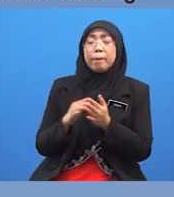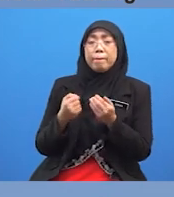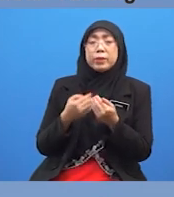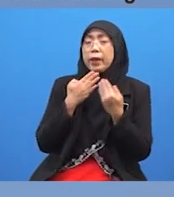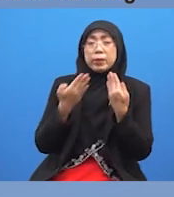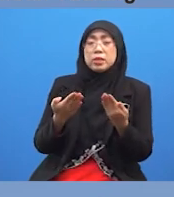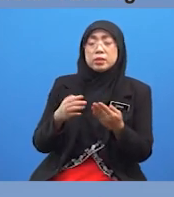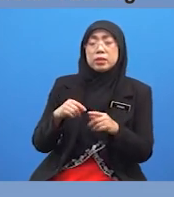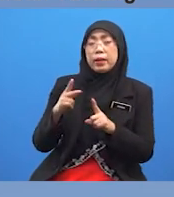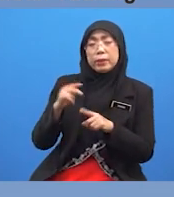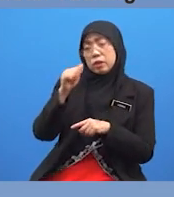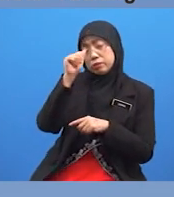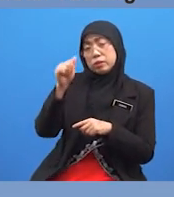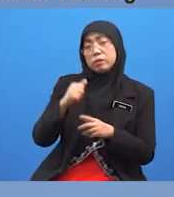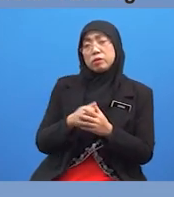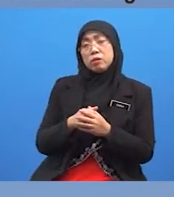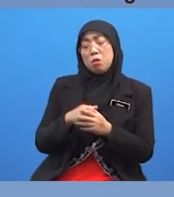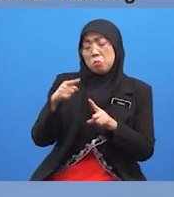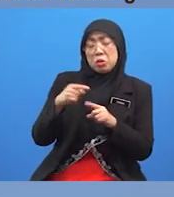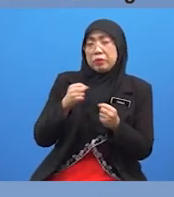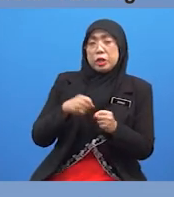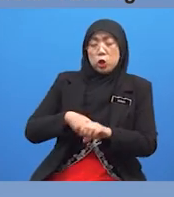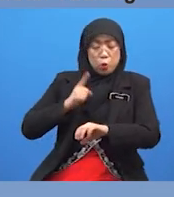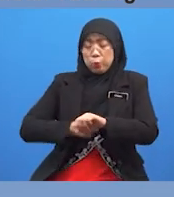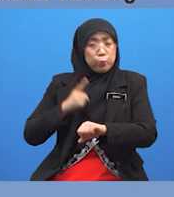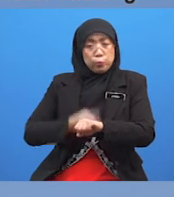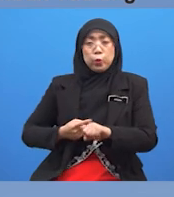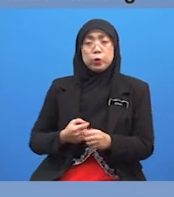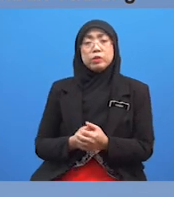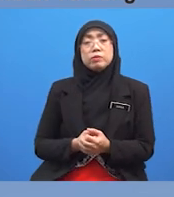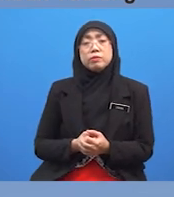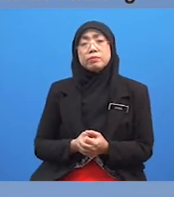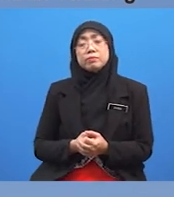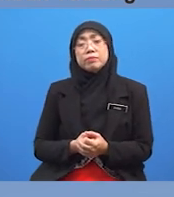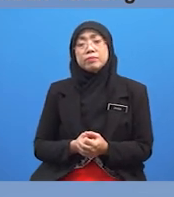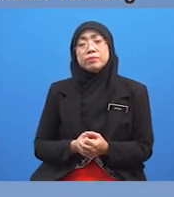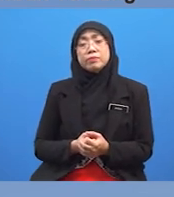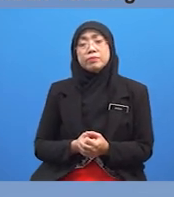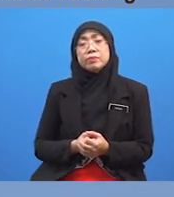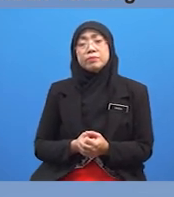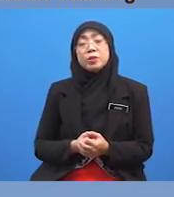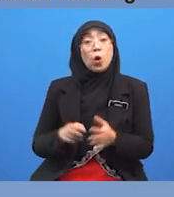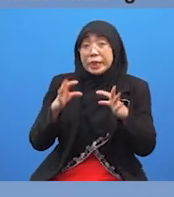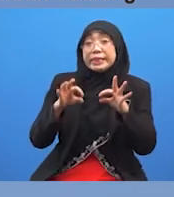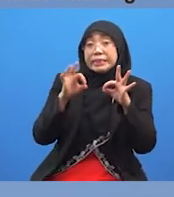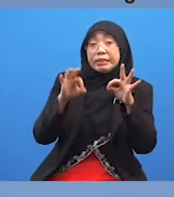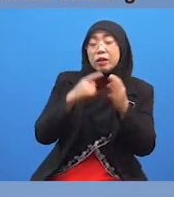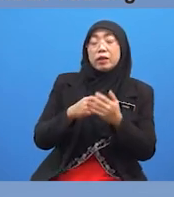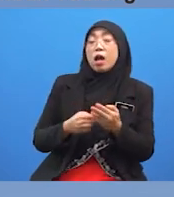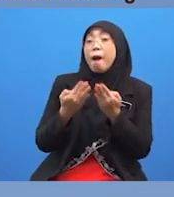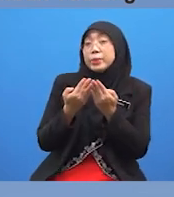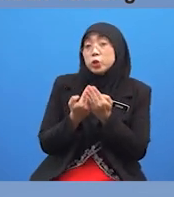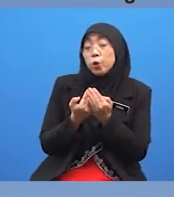meninggal dunia setelah dipukul oleh Mak Akil. Selain itu, watak Encik Muhammad bersyukur